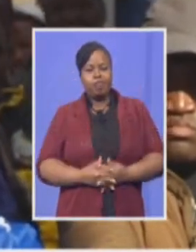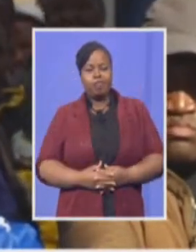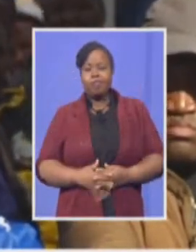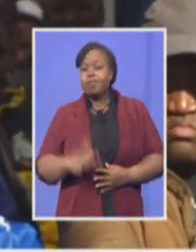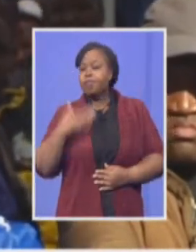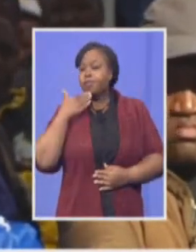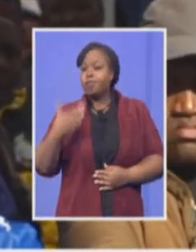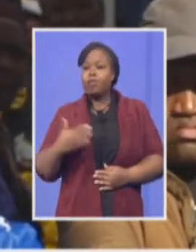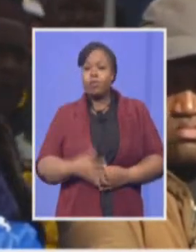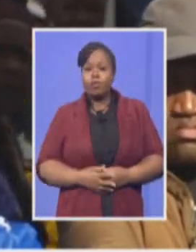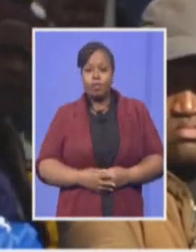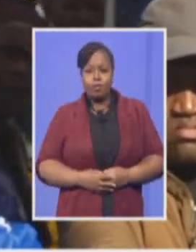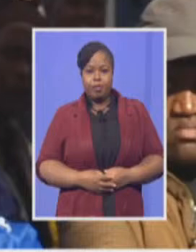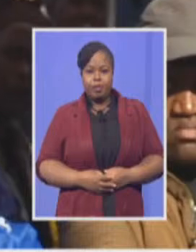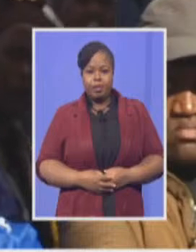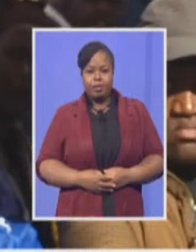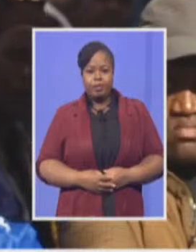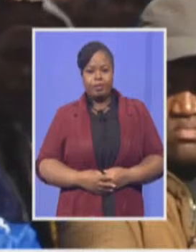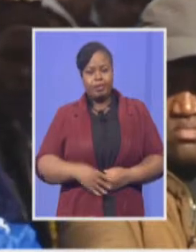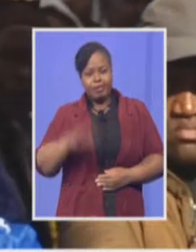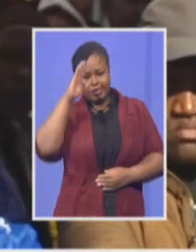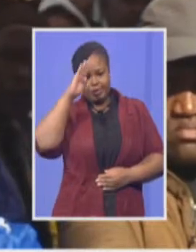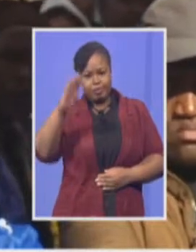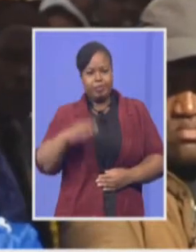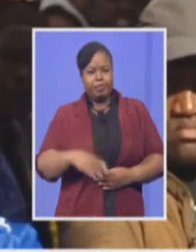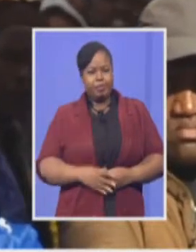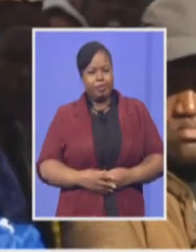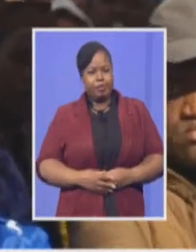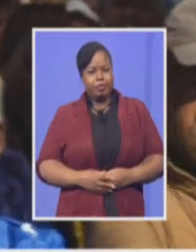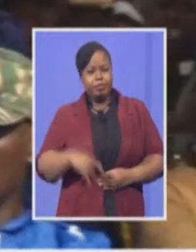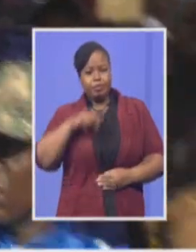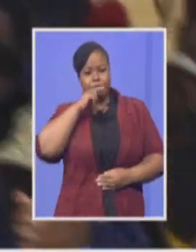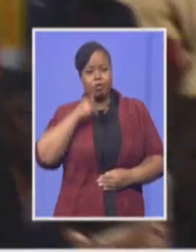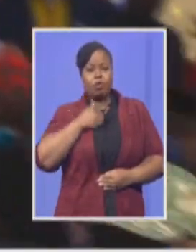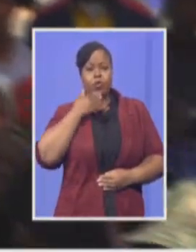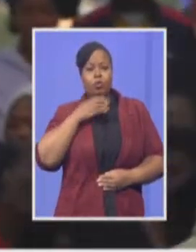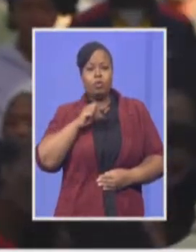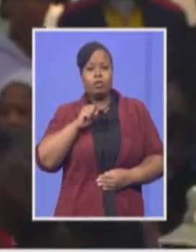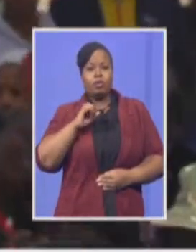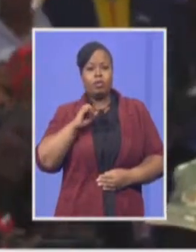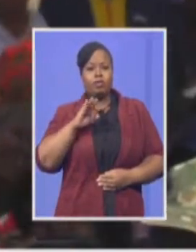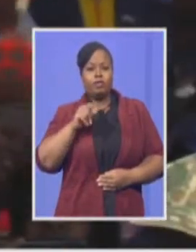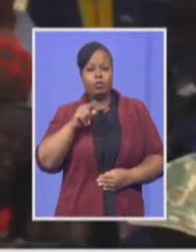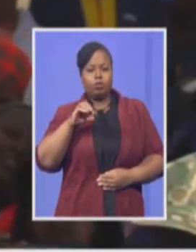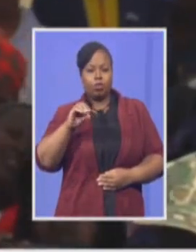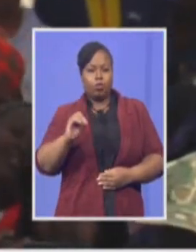Siyabonga. Sanibonani. Sawubona. Igama nguSifiso kaMngadi.